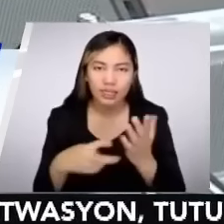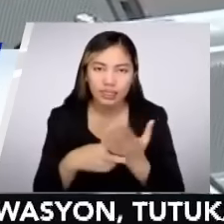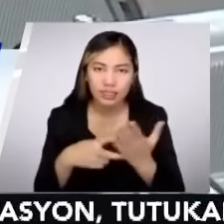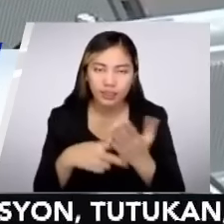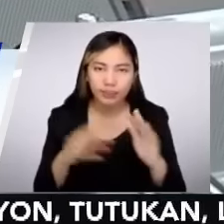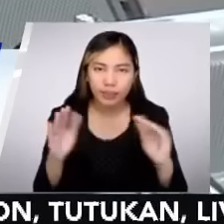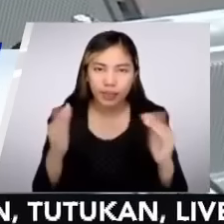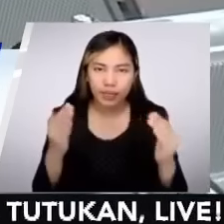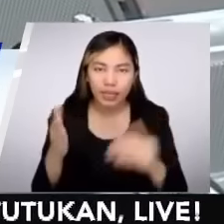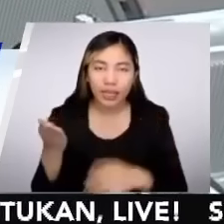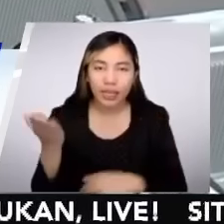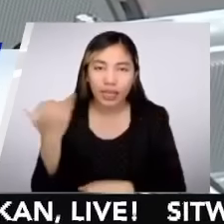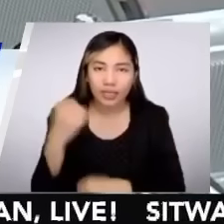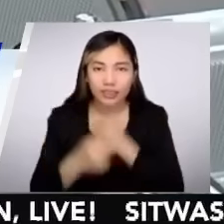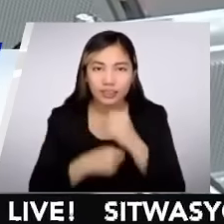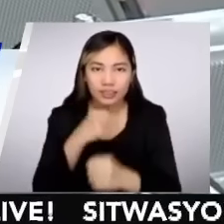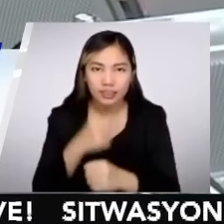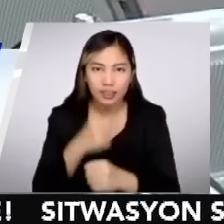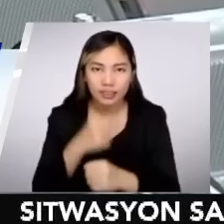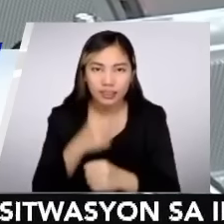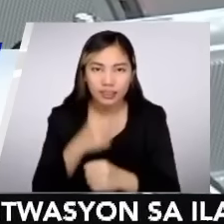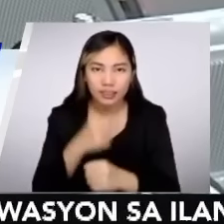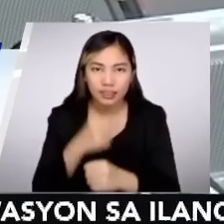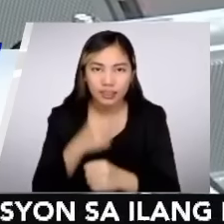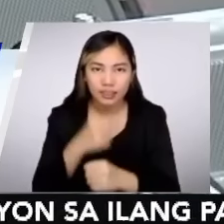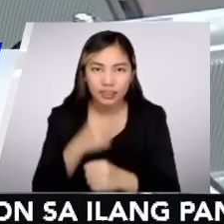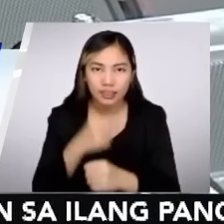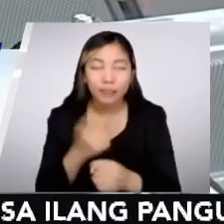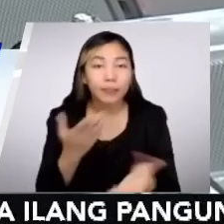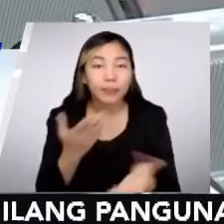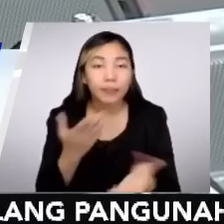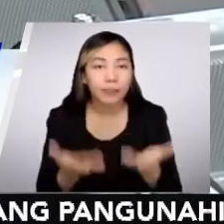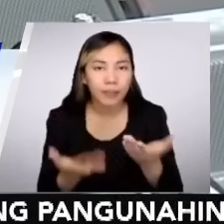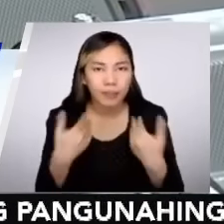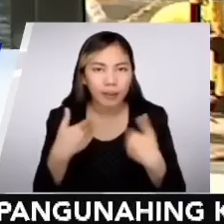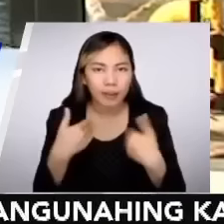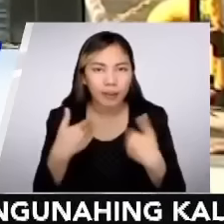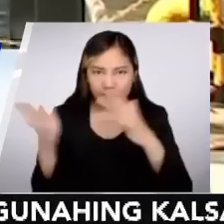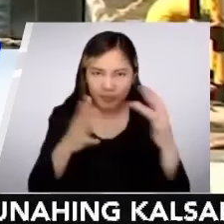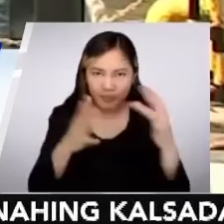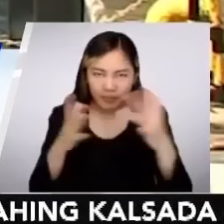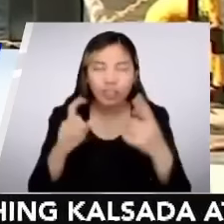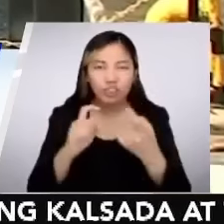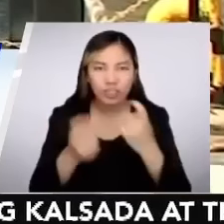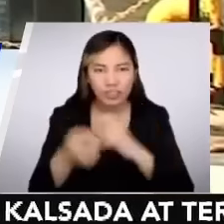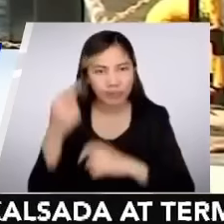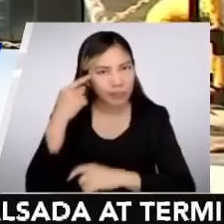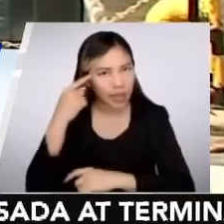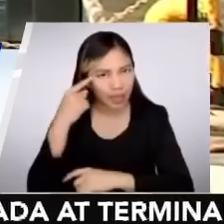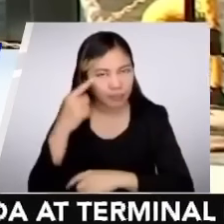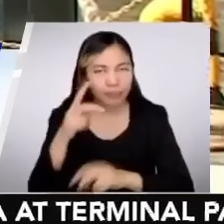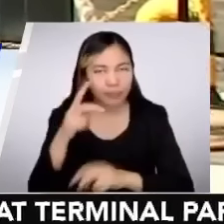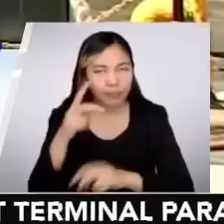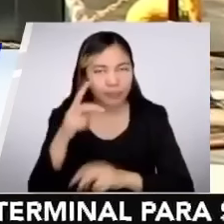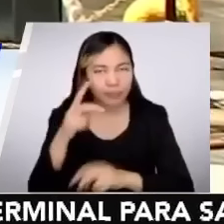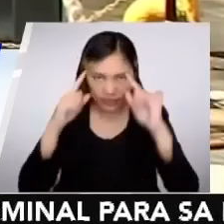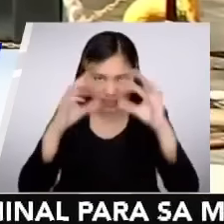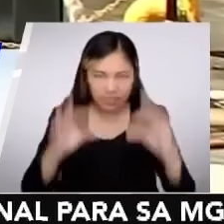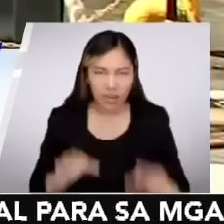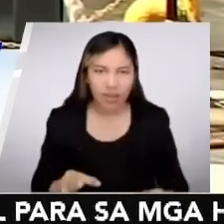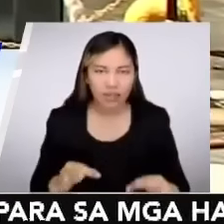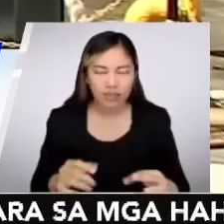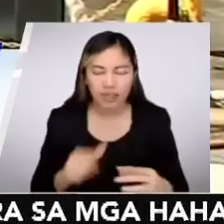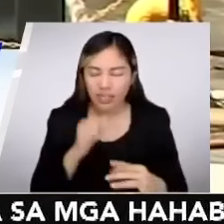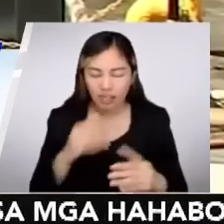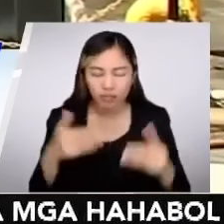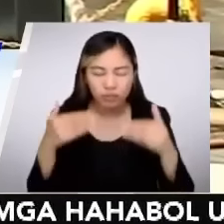ang nagdaang mga bagyo sa desisyon ng mga biyaherong huwag munang ituloy ang lakad ngayon. Gayon pa man, Rafi, tuloy lang daw ang alis ng mga